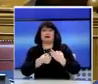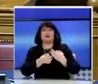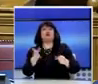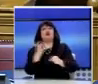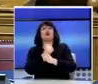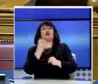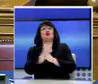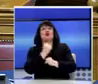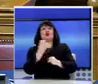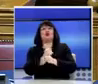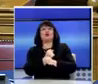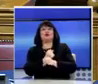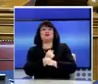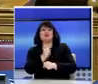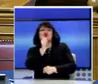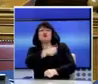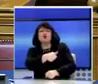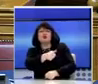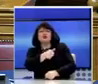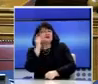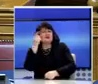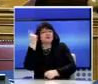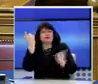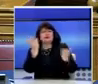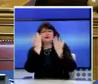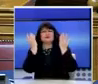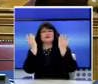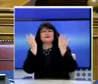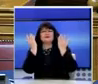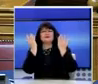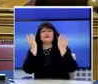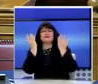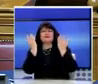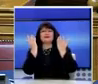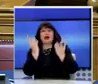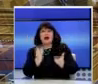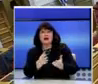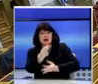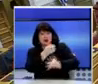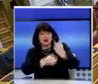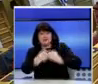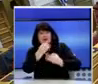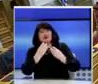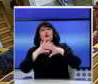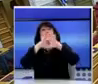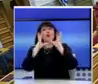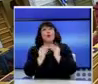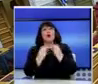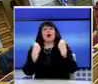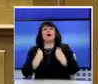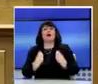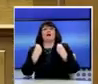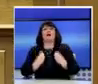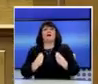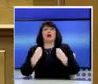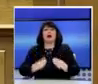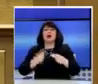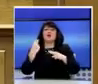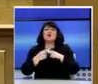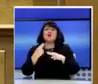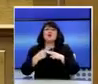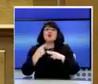Μήπως το είπατε εκτός κειμένου που σας ξέφυγε. Αν αυτή είναι η διαπίστωση και ξεκινάμε από μια τόσο κομβική